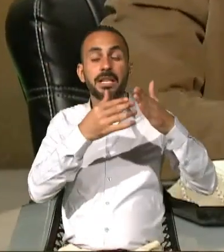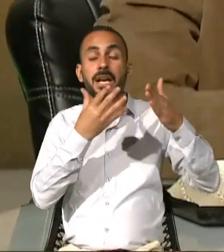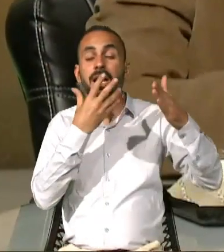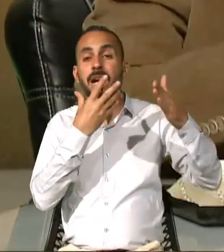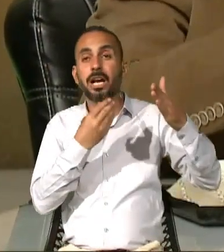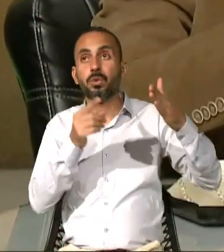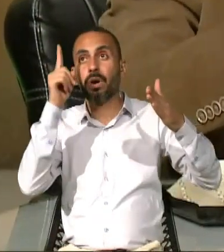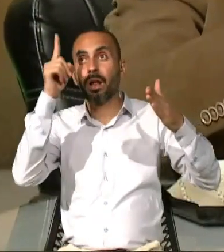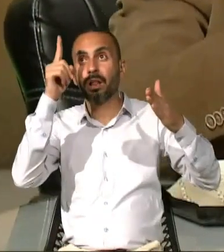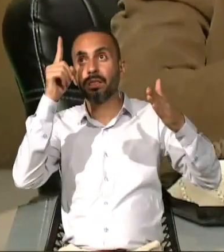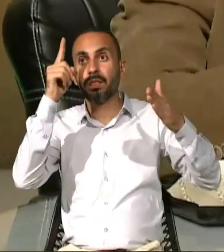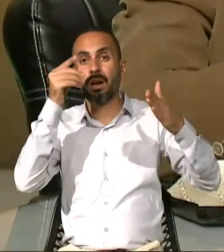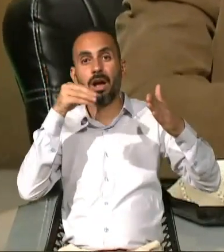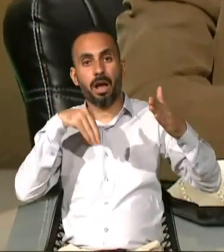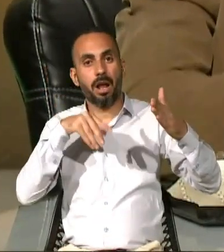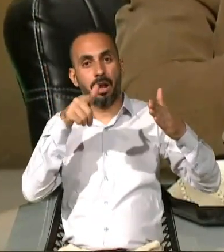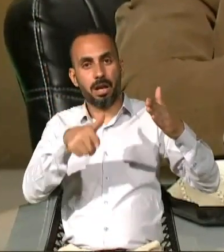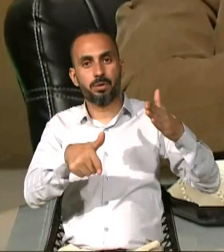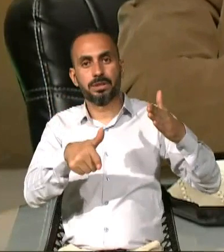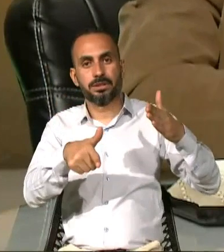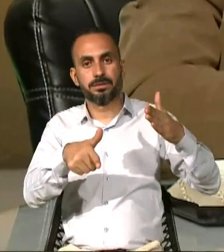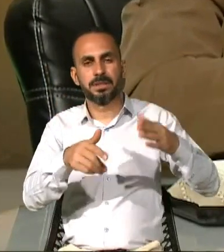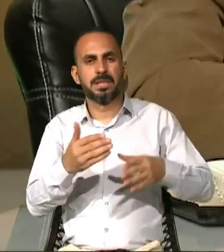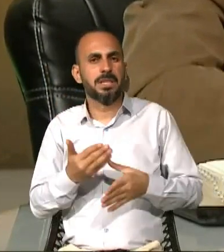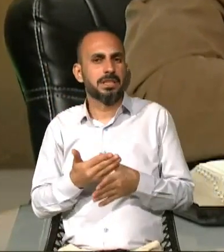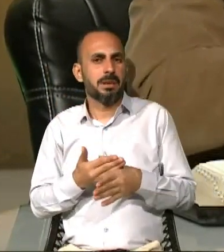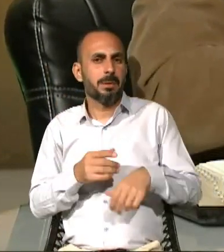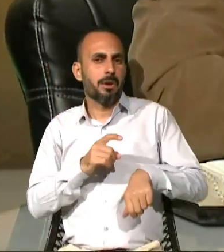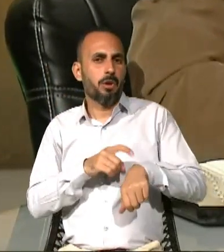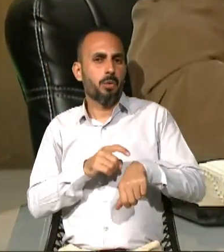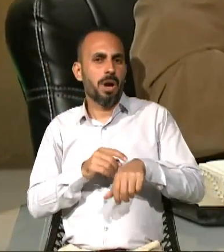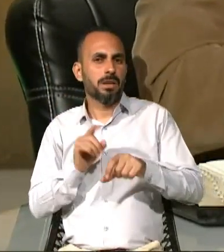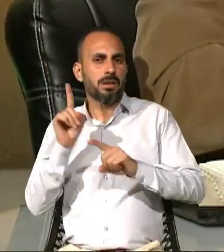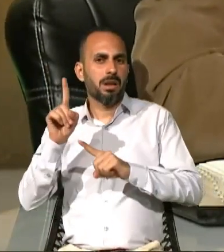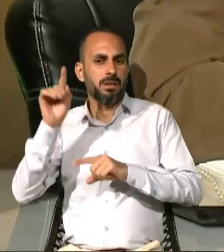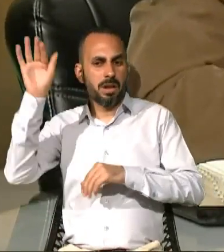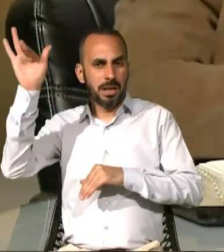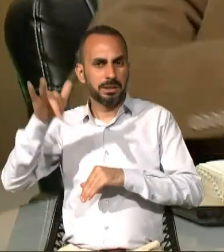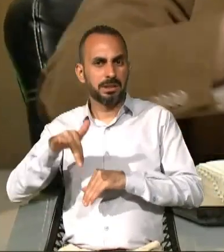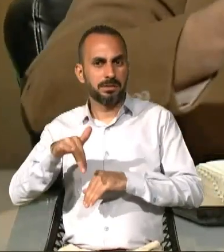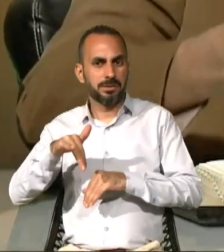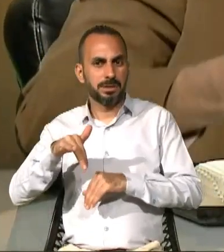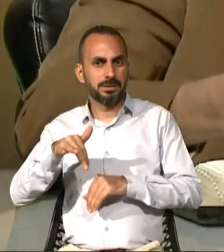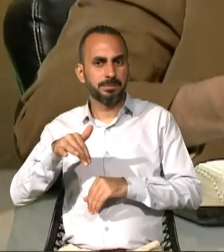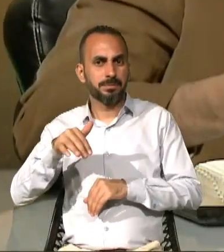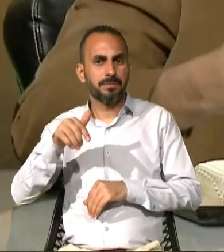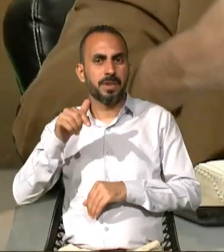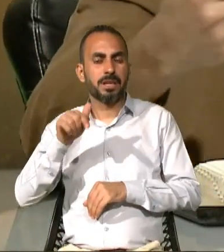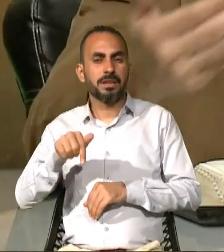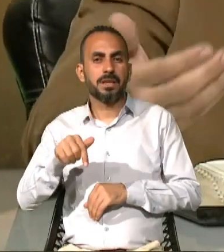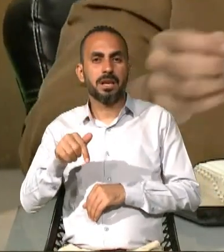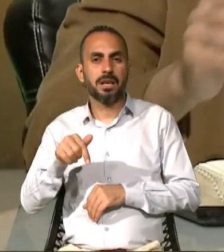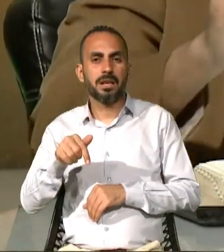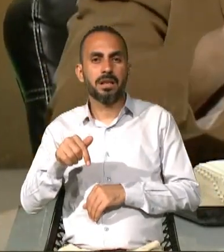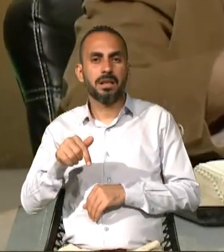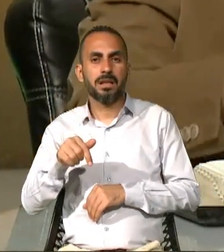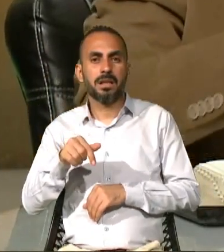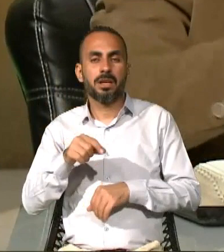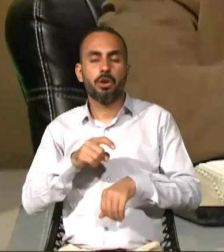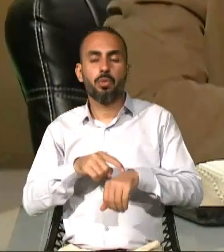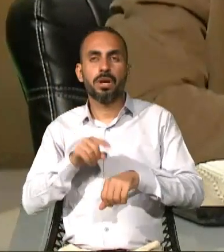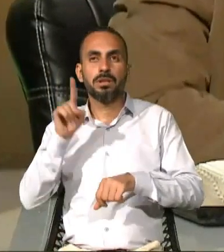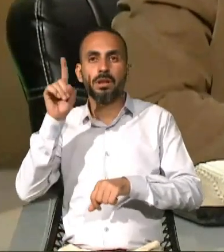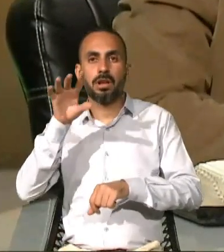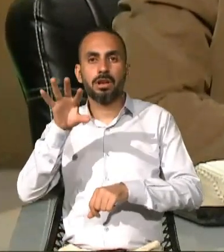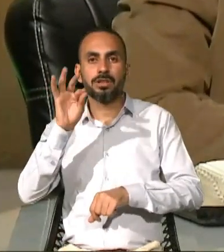ليك. إنه مجيء الرب ده أعظم ما سيحققه في حياتك، إنه ينقلك إلى مكان أفضل. لكن عايز